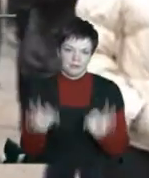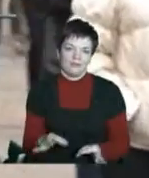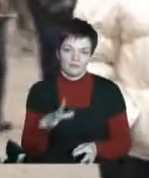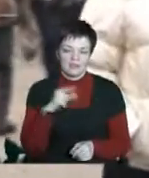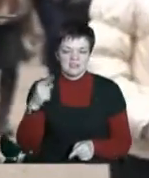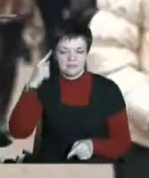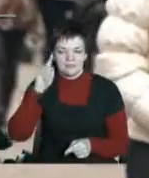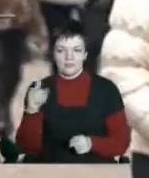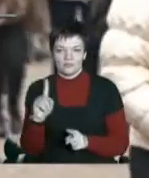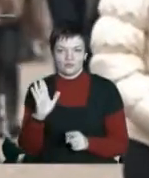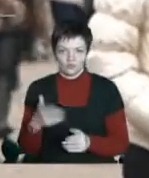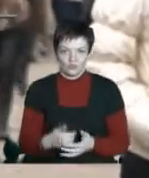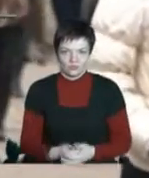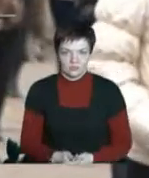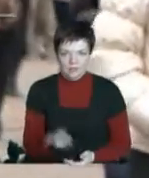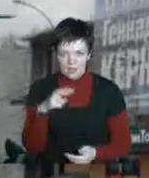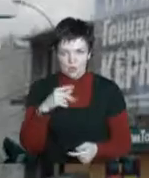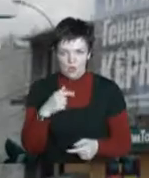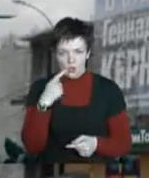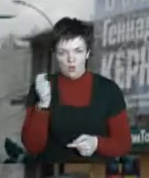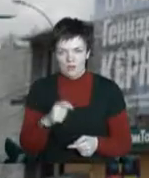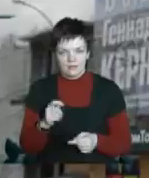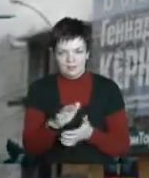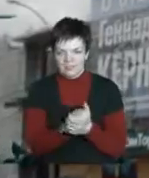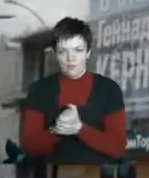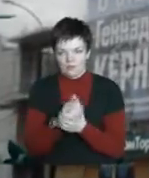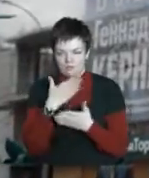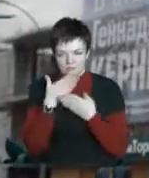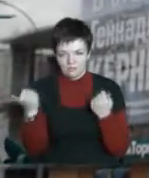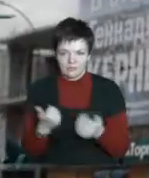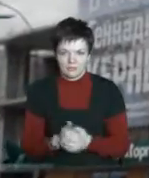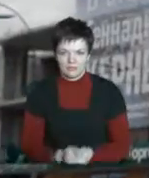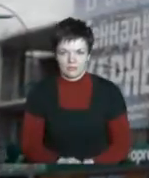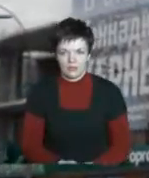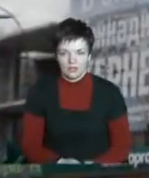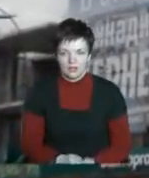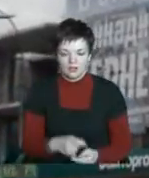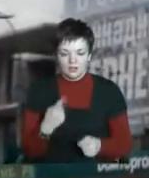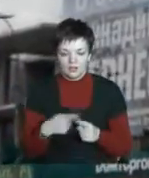Социологические опросы, проводимые в Харькове, неизменно показывали колоссальный антирейтинг